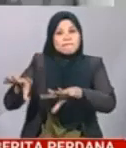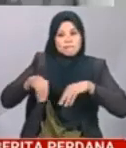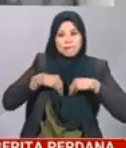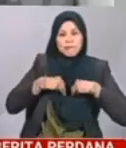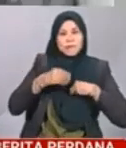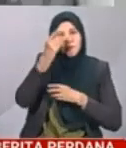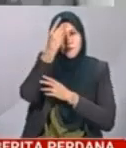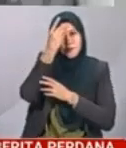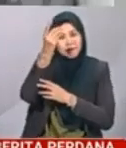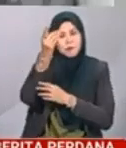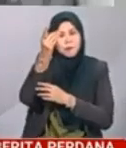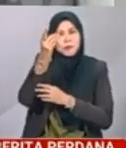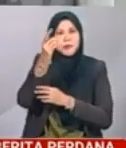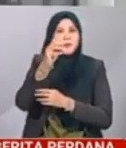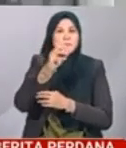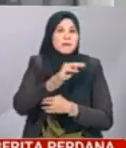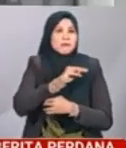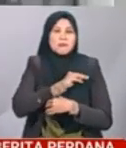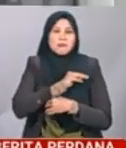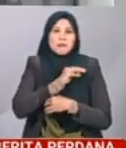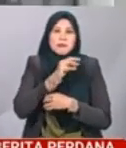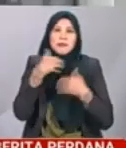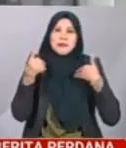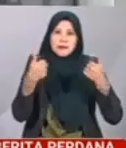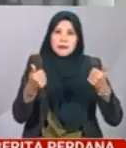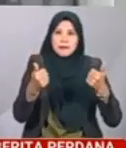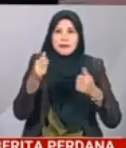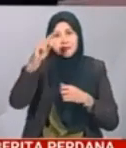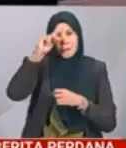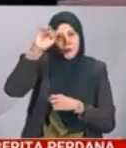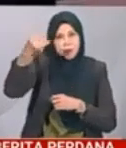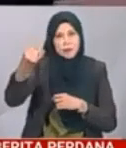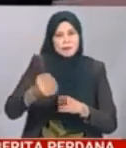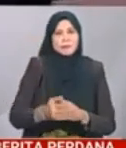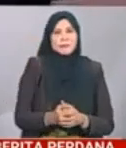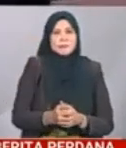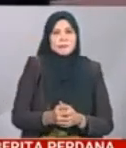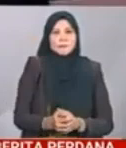Kesihatan Datuk Seri Dr. Adam Baba di Putrajaya.